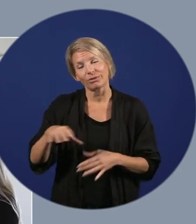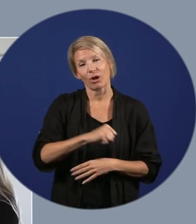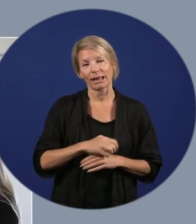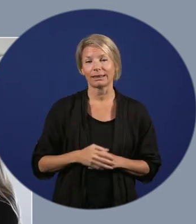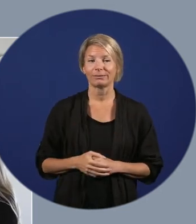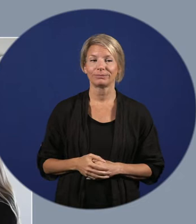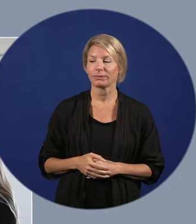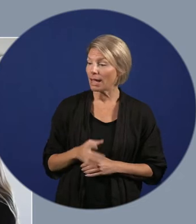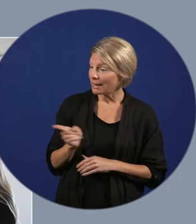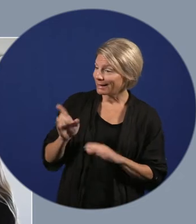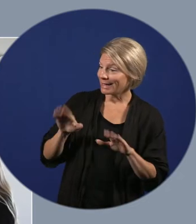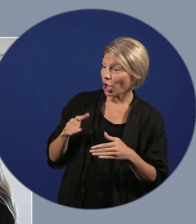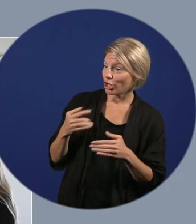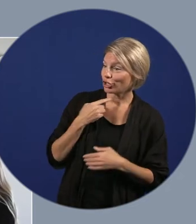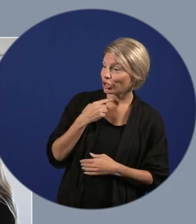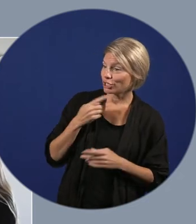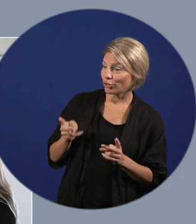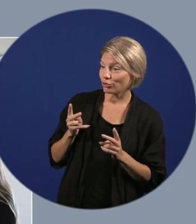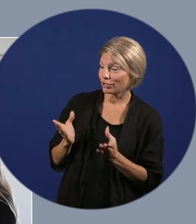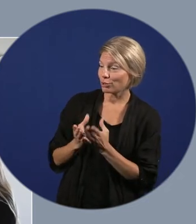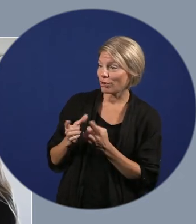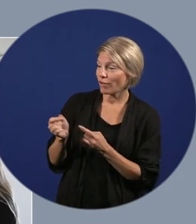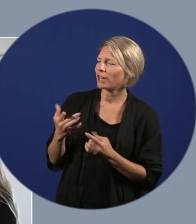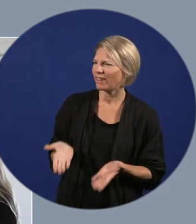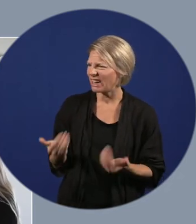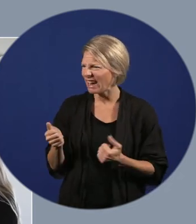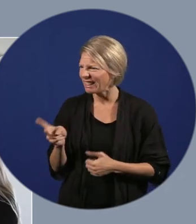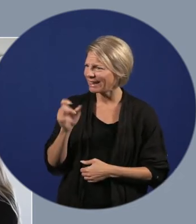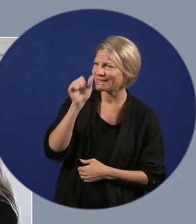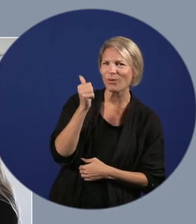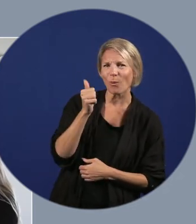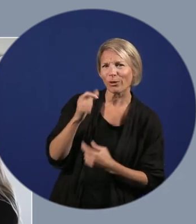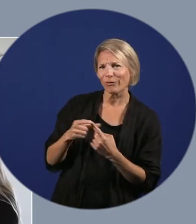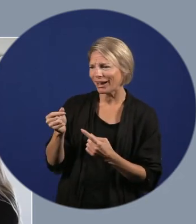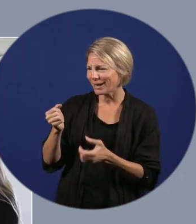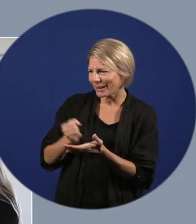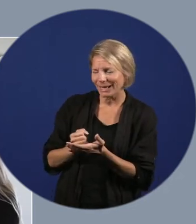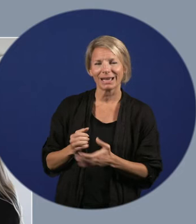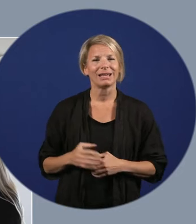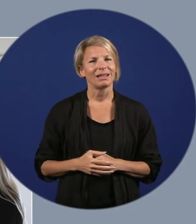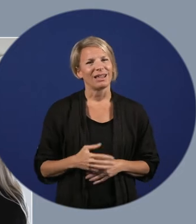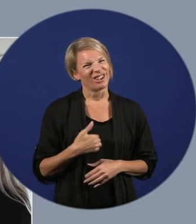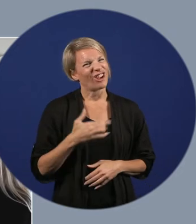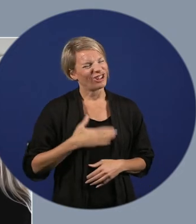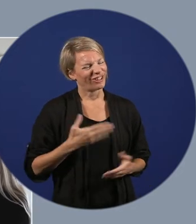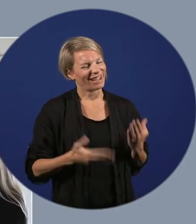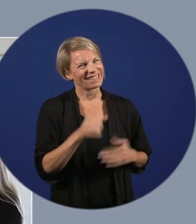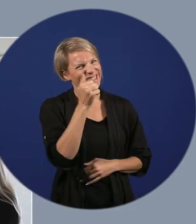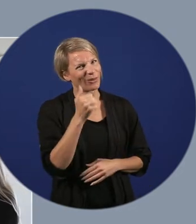Och ni har ju också röstat då under skolvalet. Var det lätt eller svårt att välja parti? Jag tyckte att det var rätt